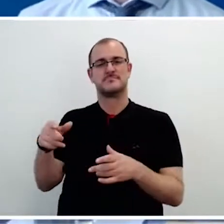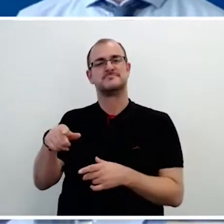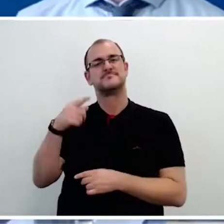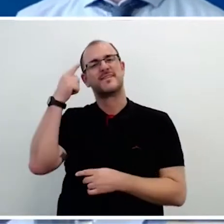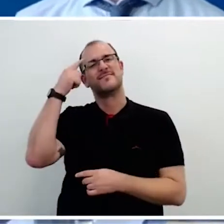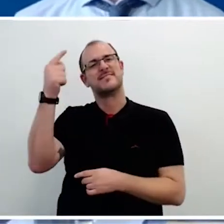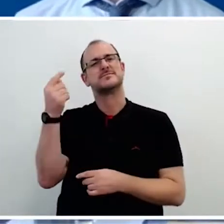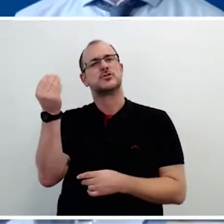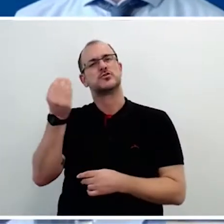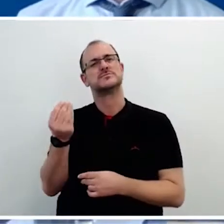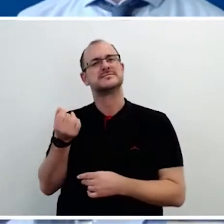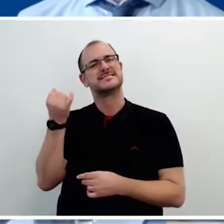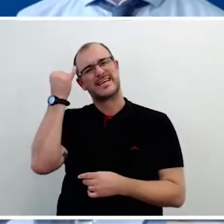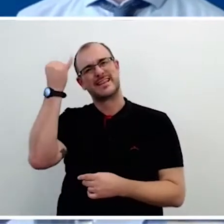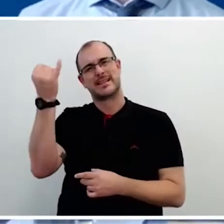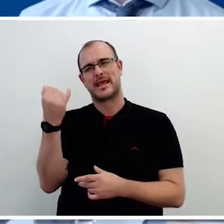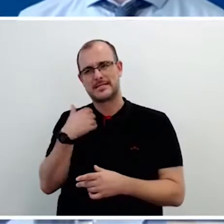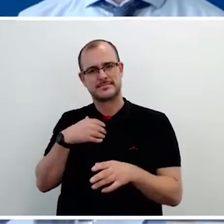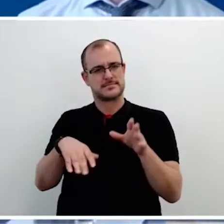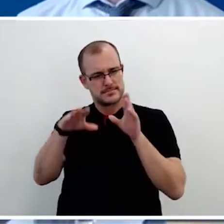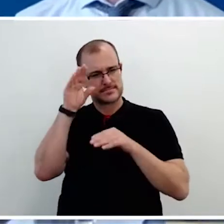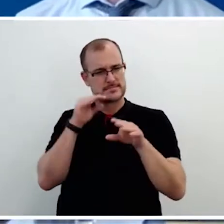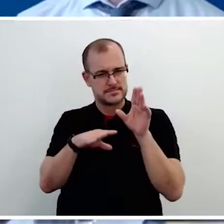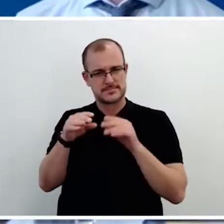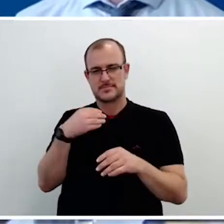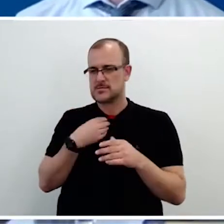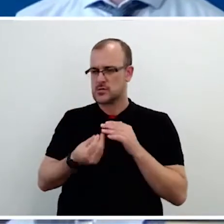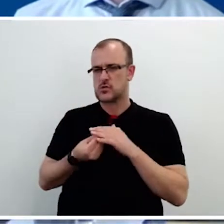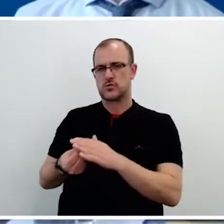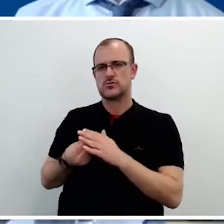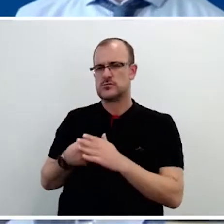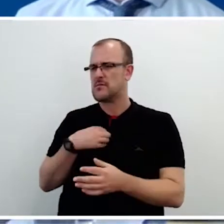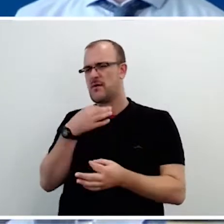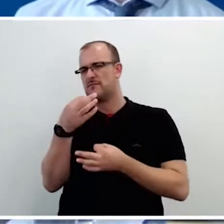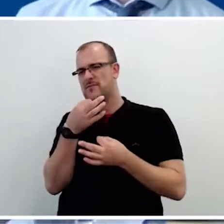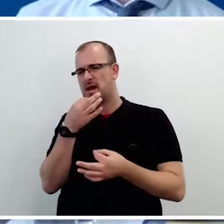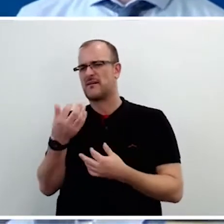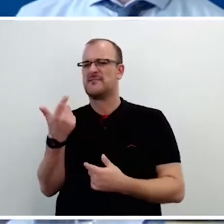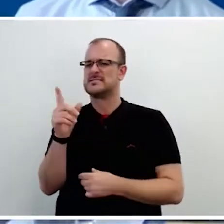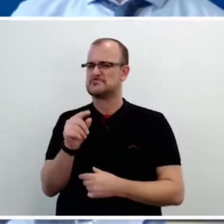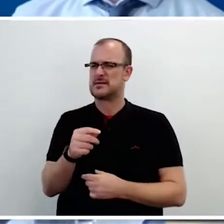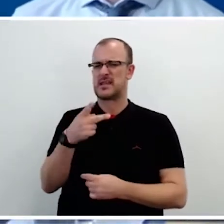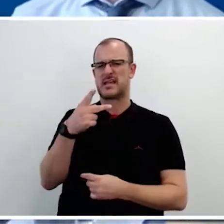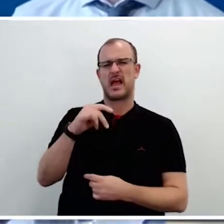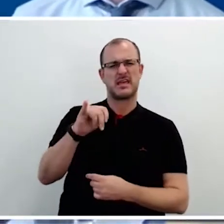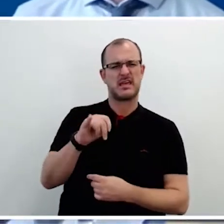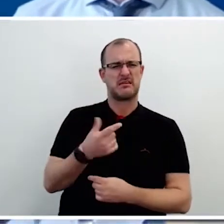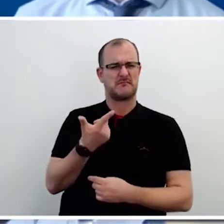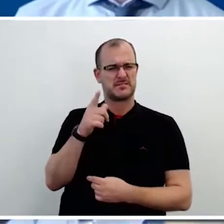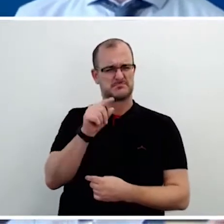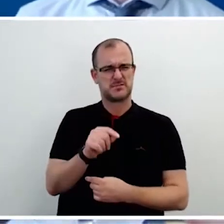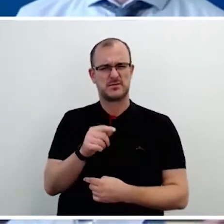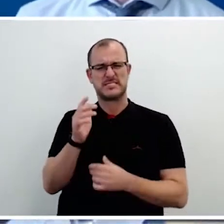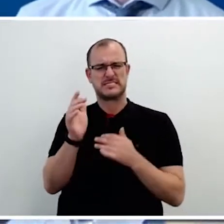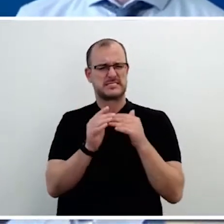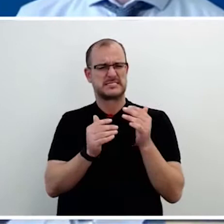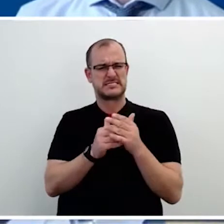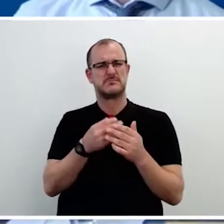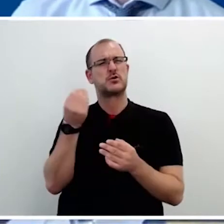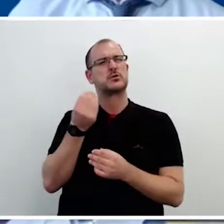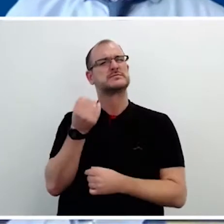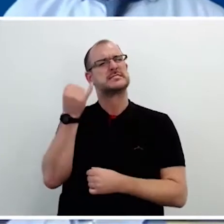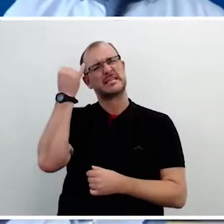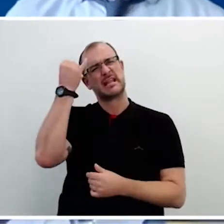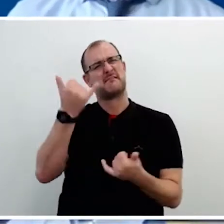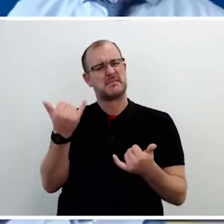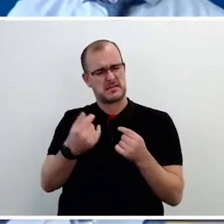Intelligenz angeeignet. Mit unserer Unterstützung sind also Fragen nachgegangen. Was ist eigentlich KI? Wie funktionieren denn diese Systeme der künstlichen